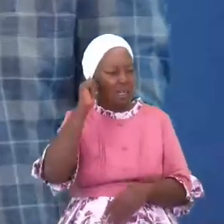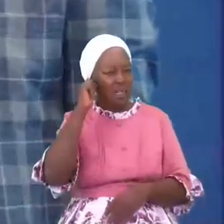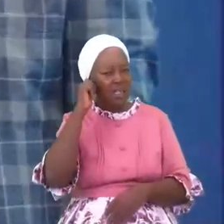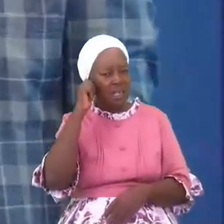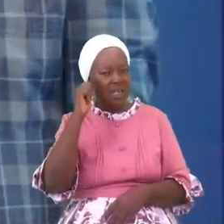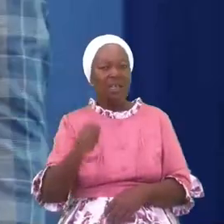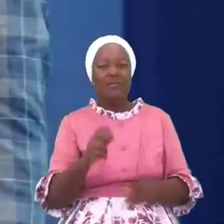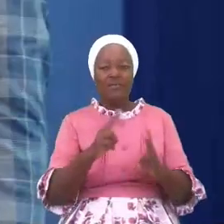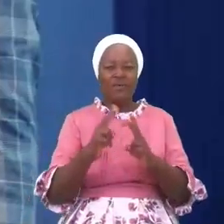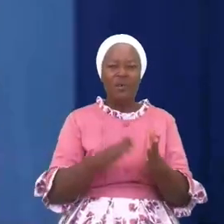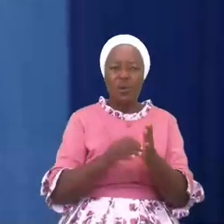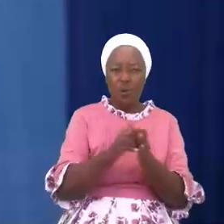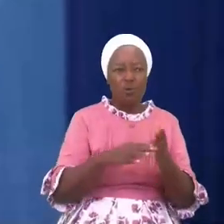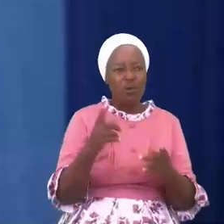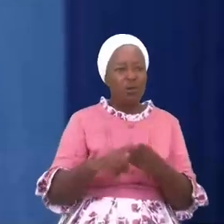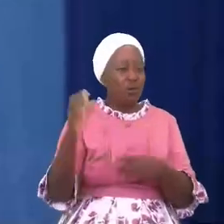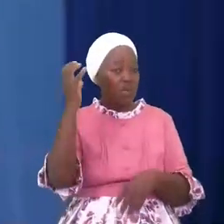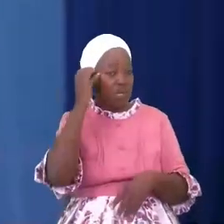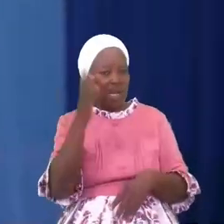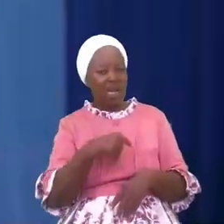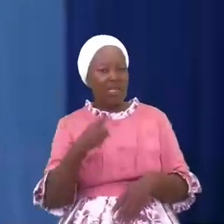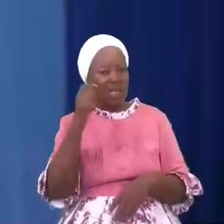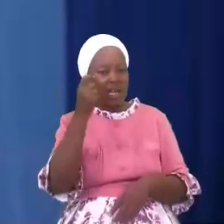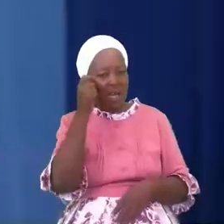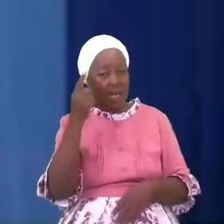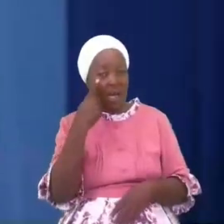ont fermé leurs yeux. Oui, je suis